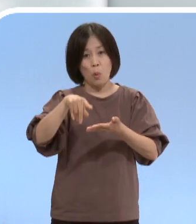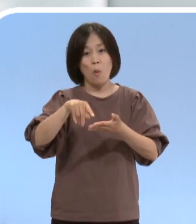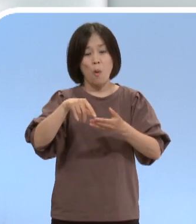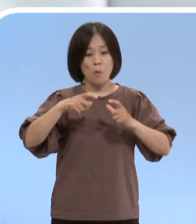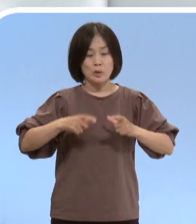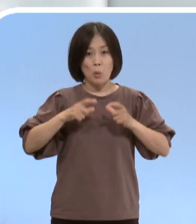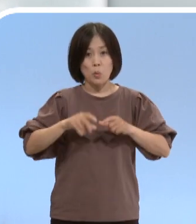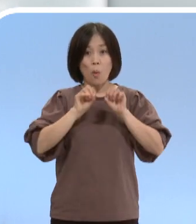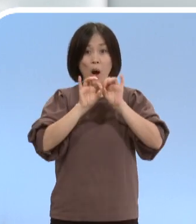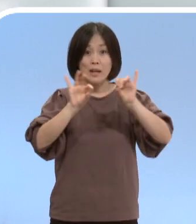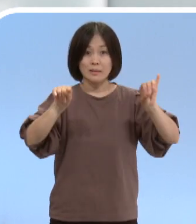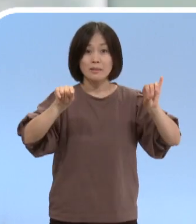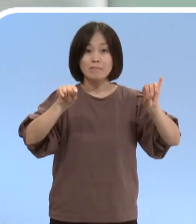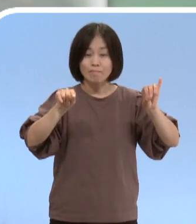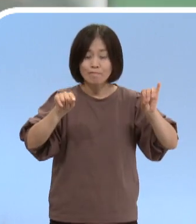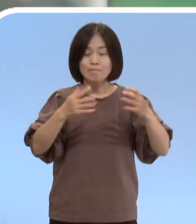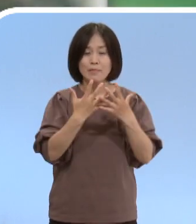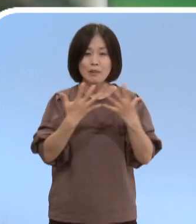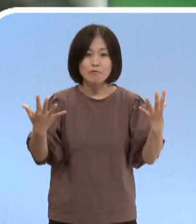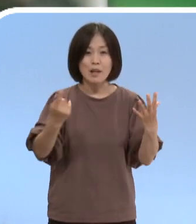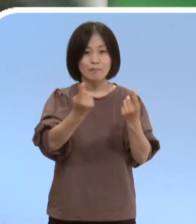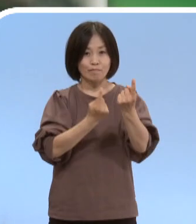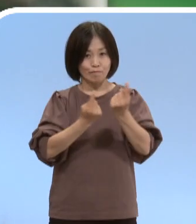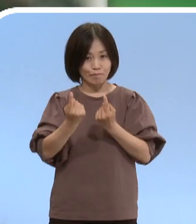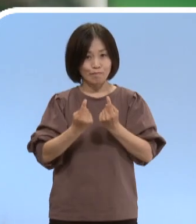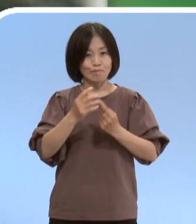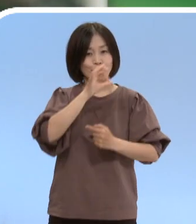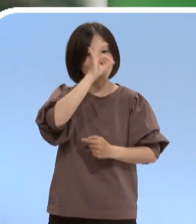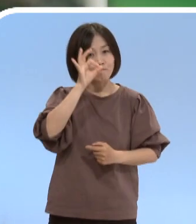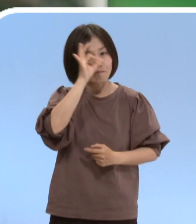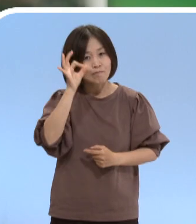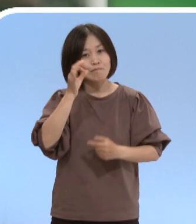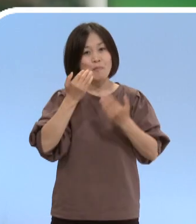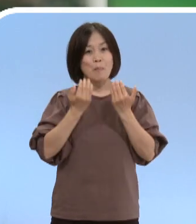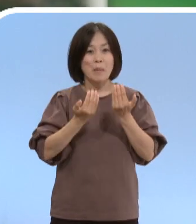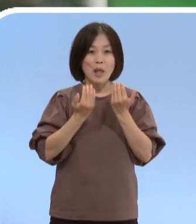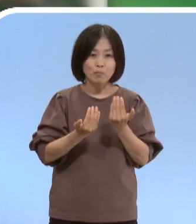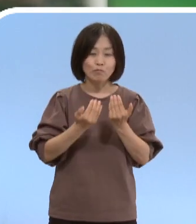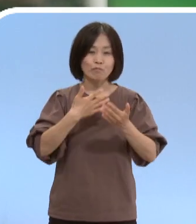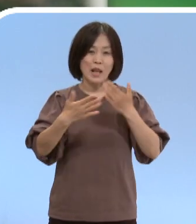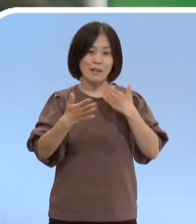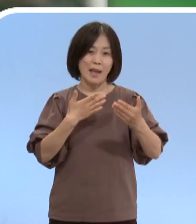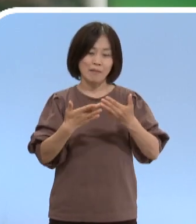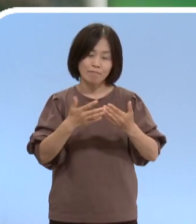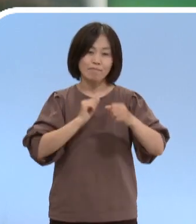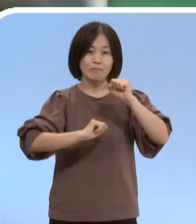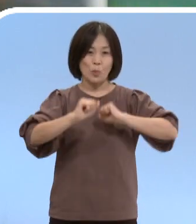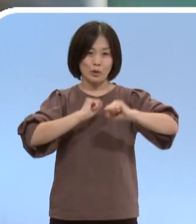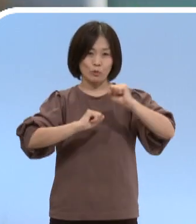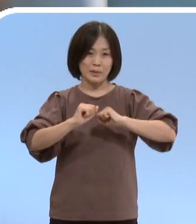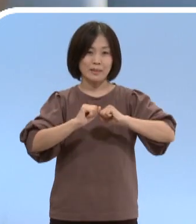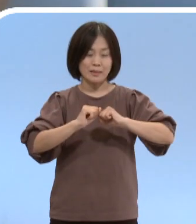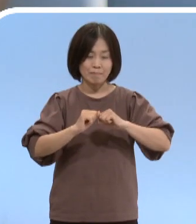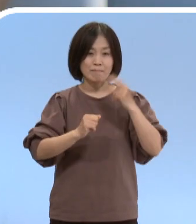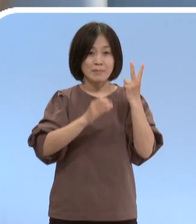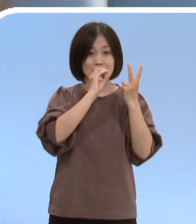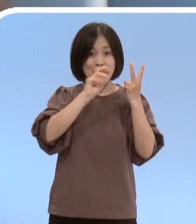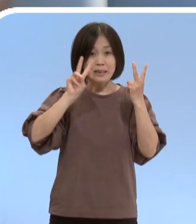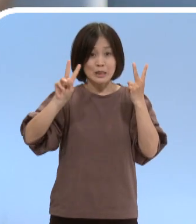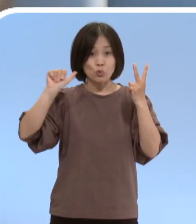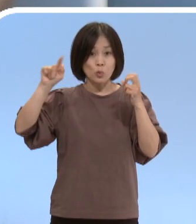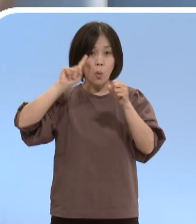力を地域の人々が発信し、多くの人に来て、見て、学び、体験してもらう取り組みです